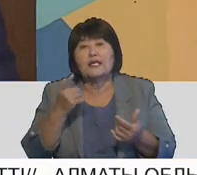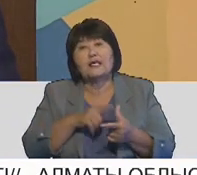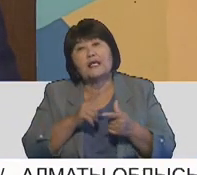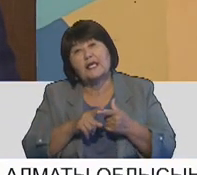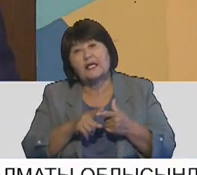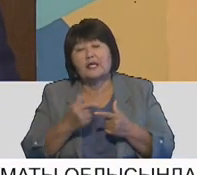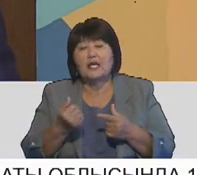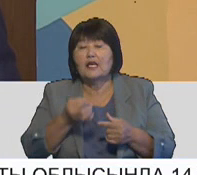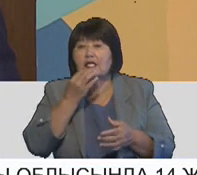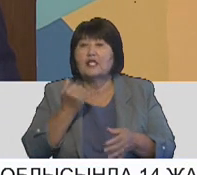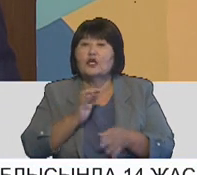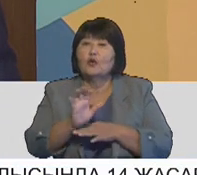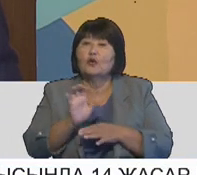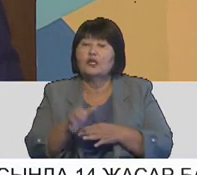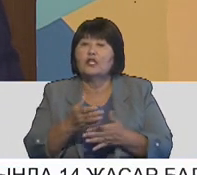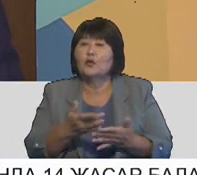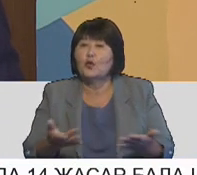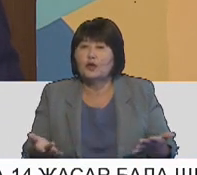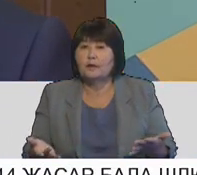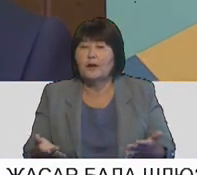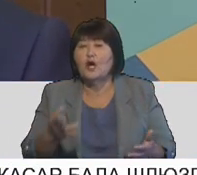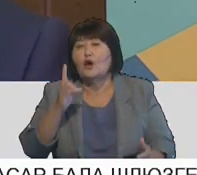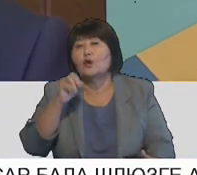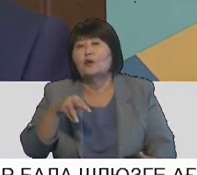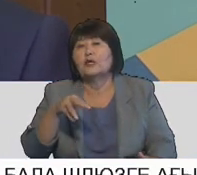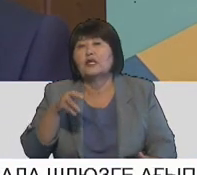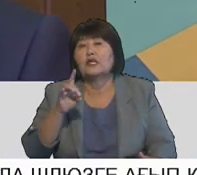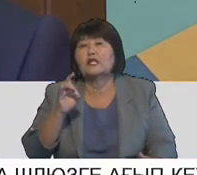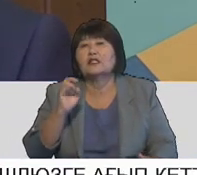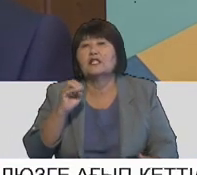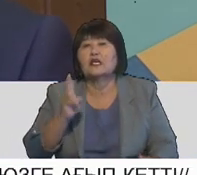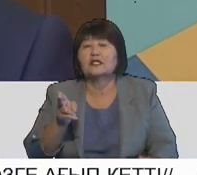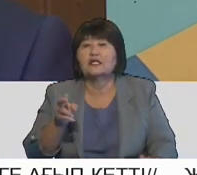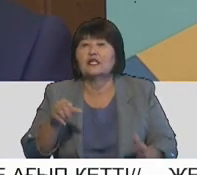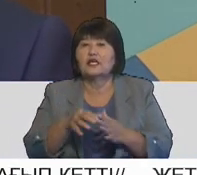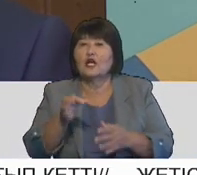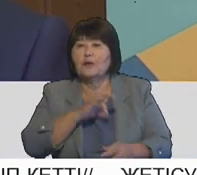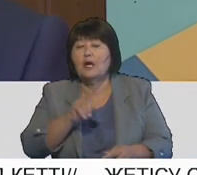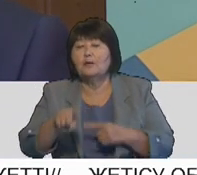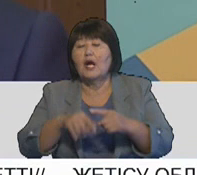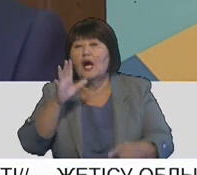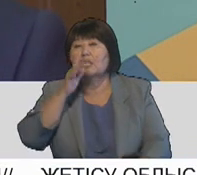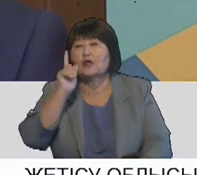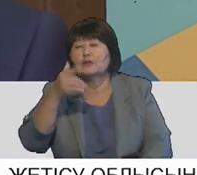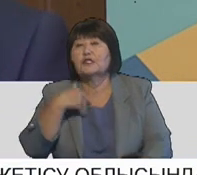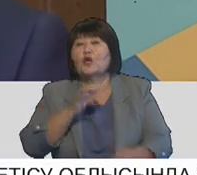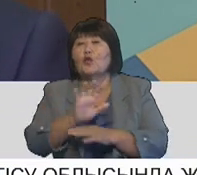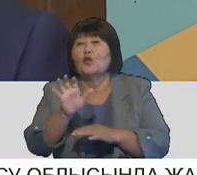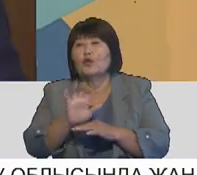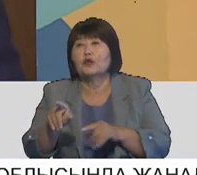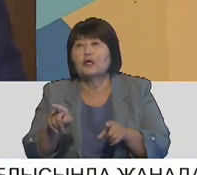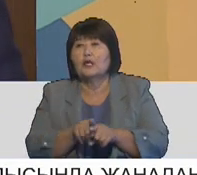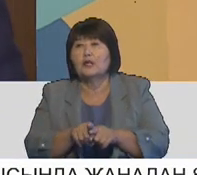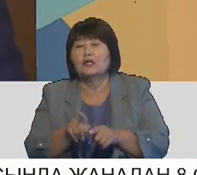елде өндірілетін өнімдер көміртектен алынатын энергияны пайдаланатын болса, алдағы уақытта біздің өнімдерді өркениетті